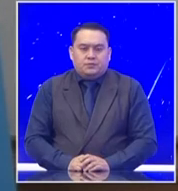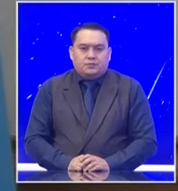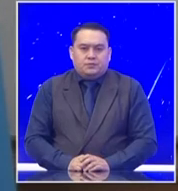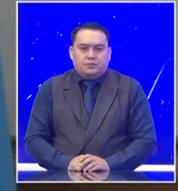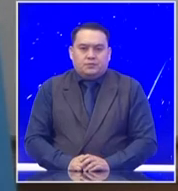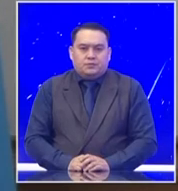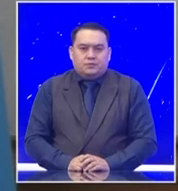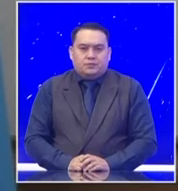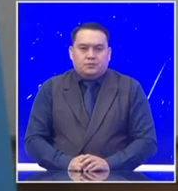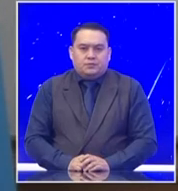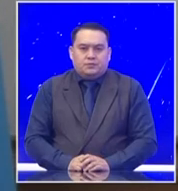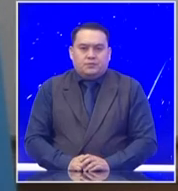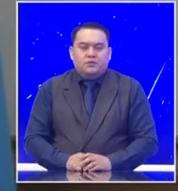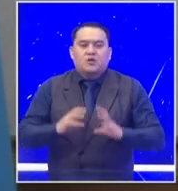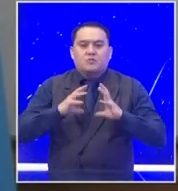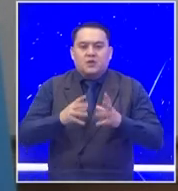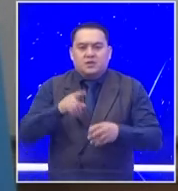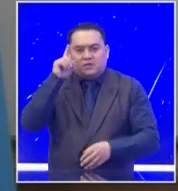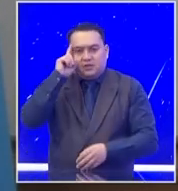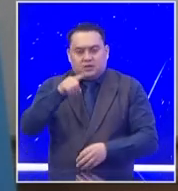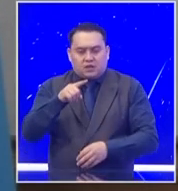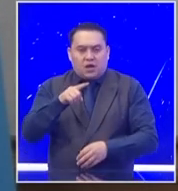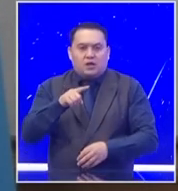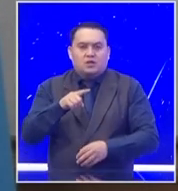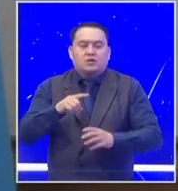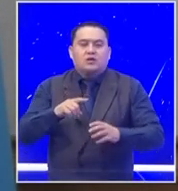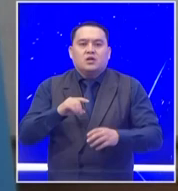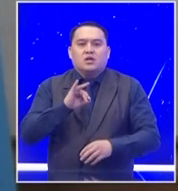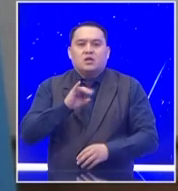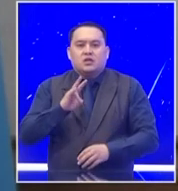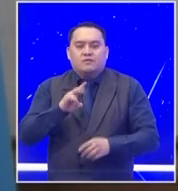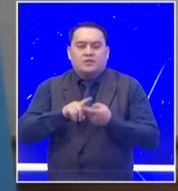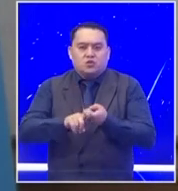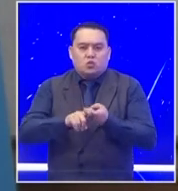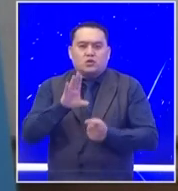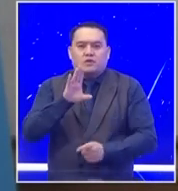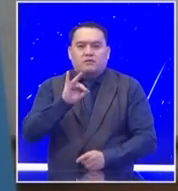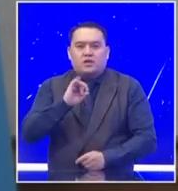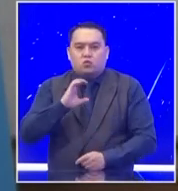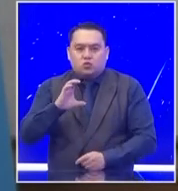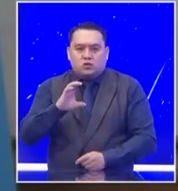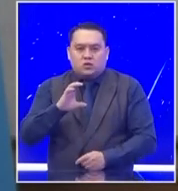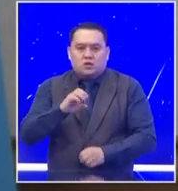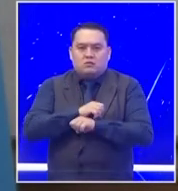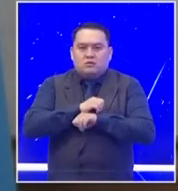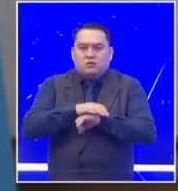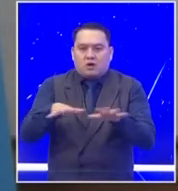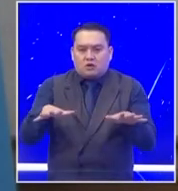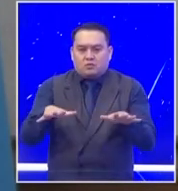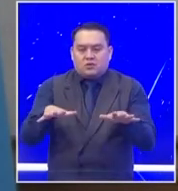Знаете, ситуация в мире уже напряженная. Страна, где началось распространение,